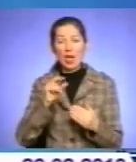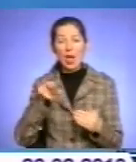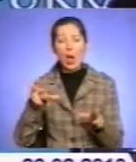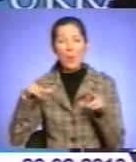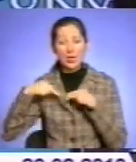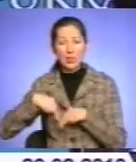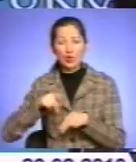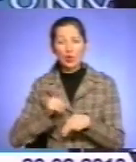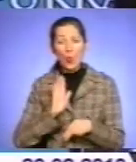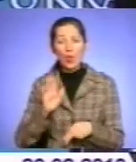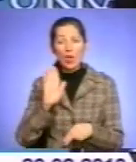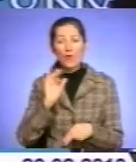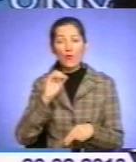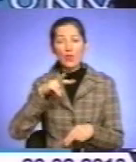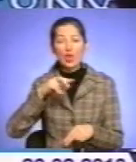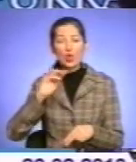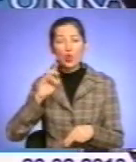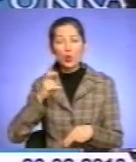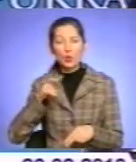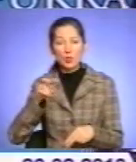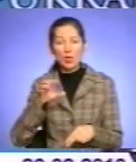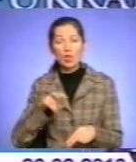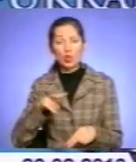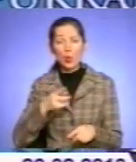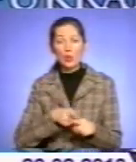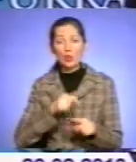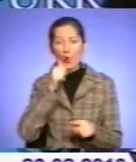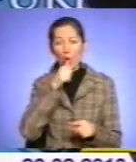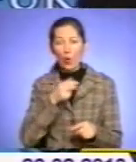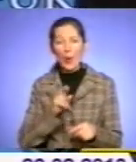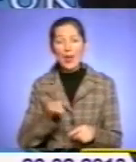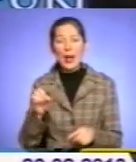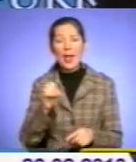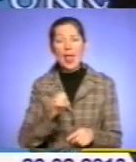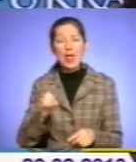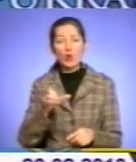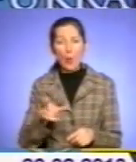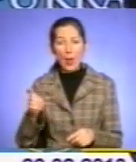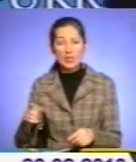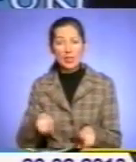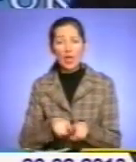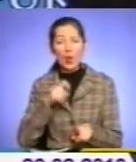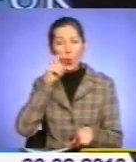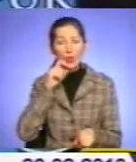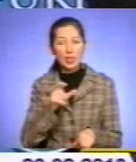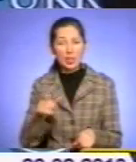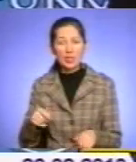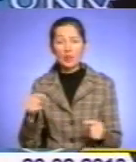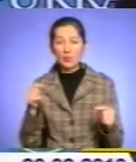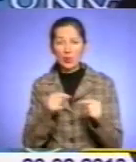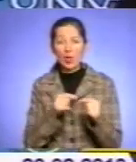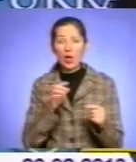року. Як європейці, так і українці чітко висловили, що у нас є ціль, завдання –